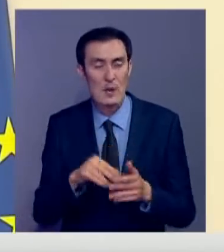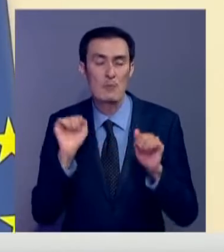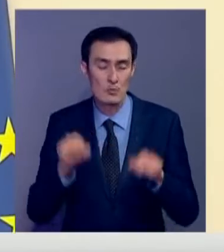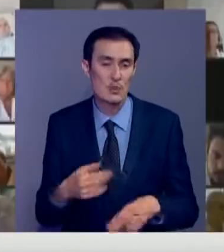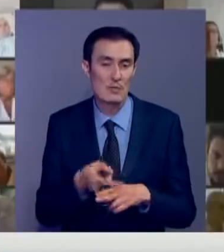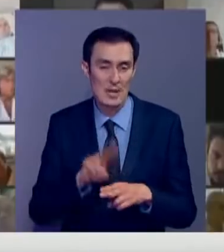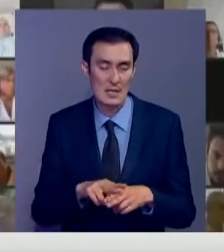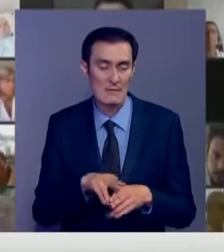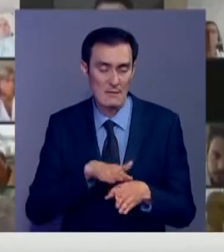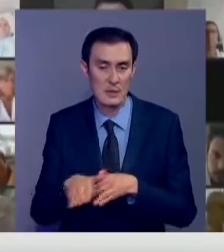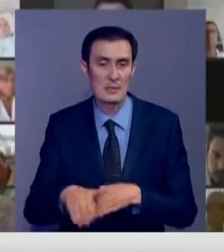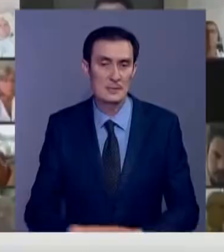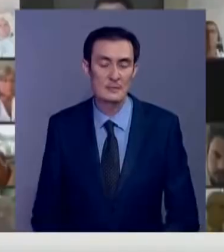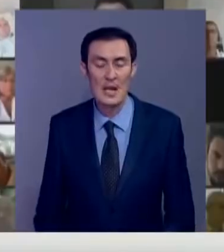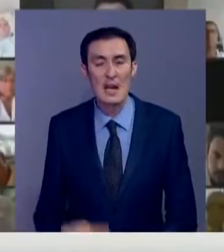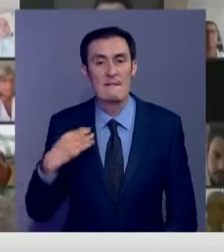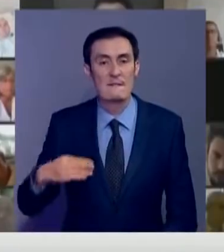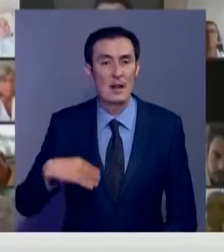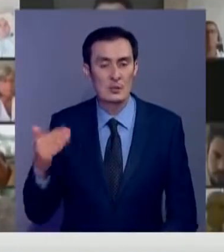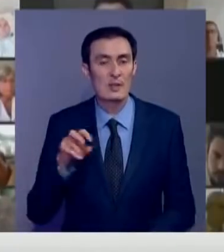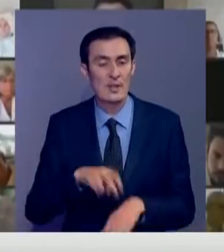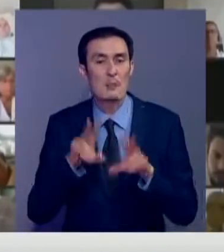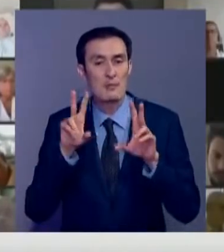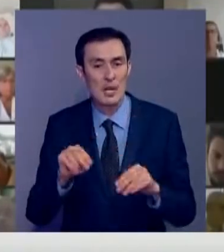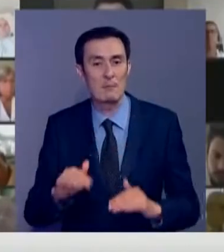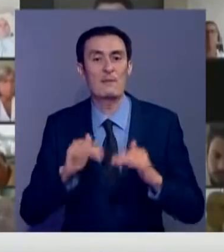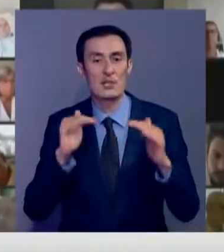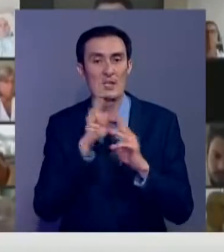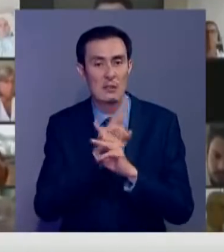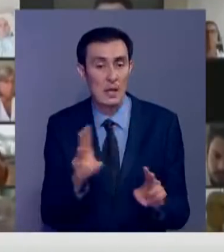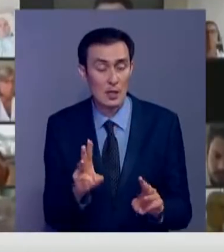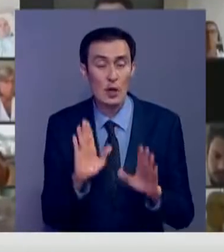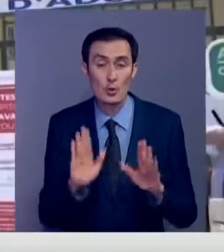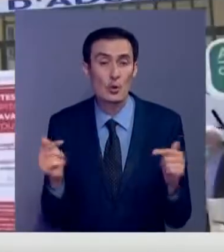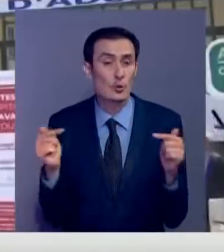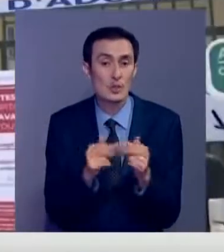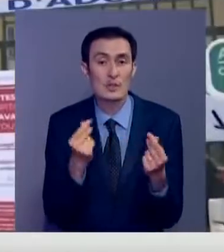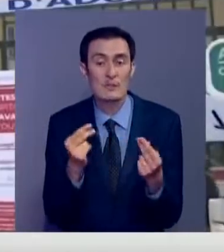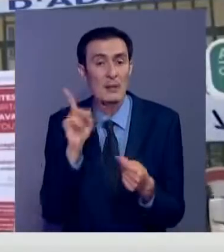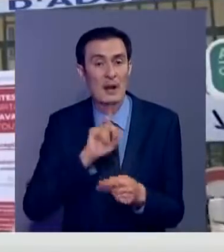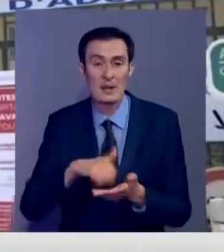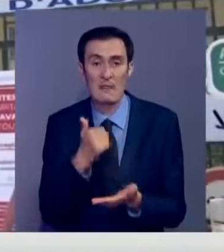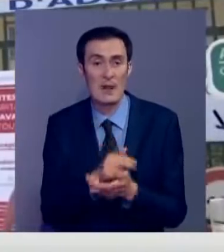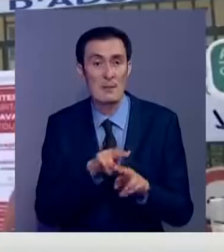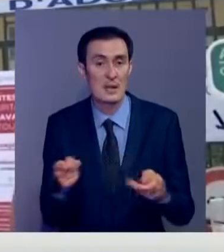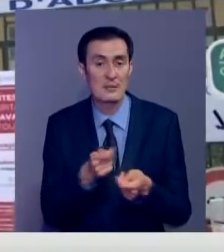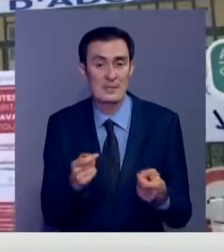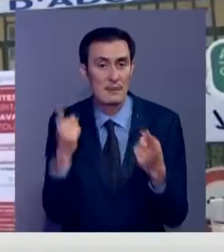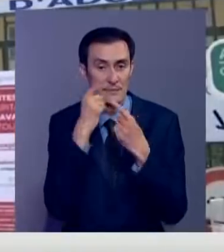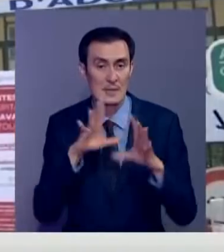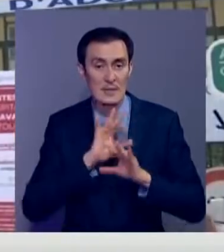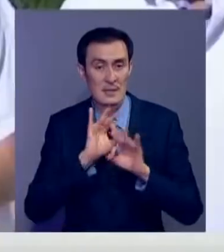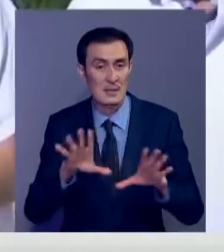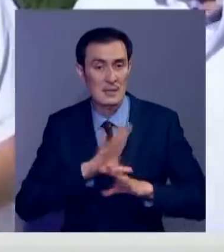это сделать. Французским медикам пообещали повышение зарплат. Правда, точных цифр глава правительства не дал. Сегодня